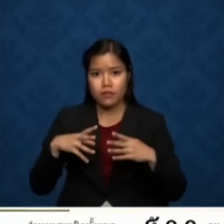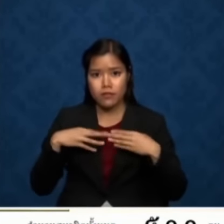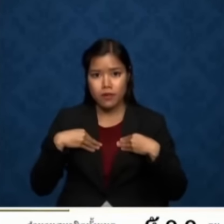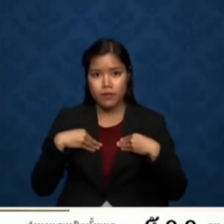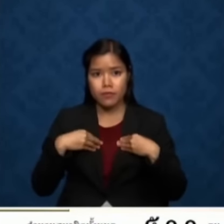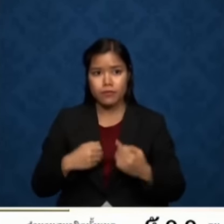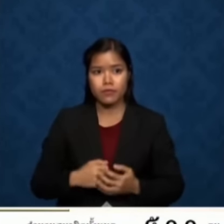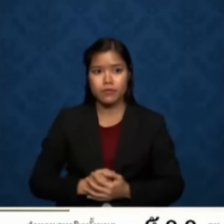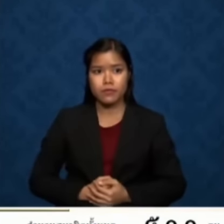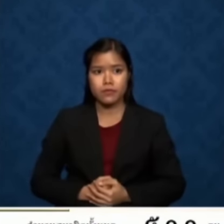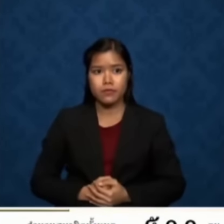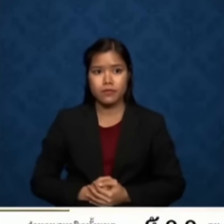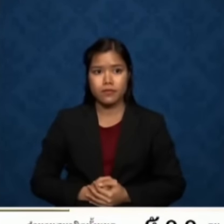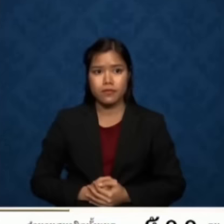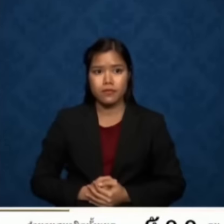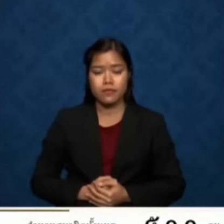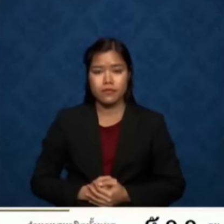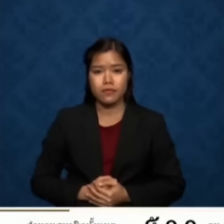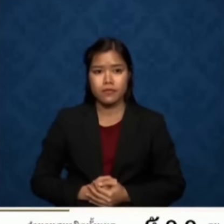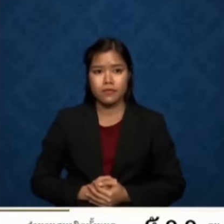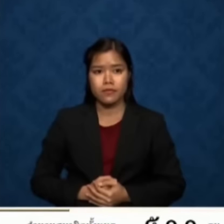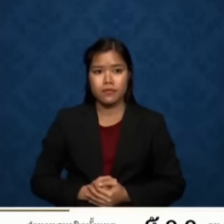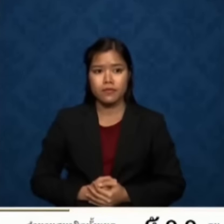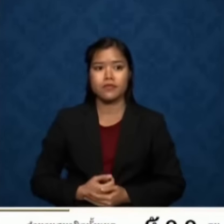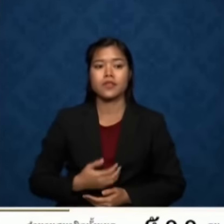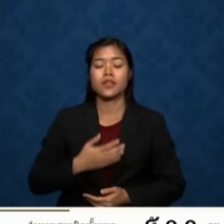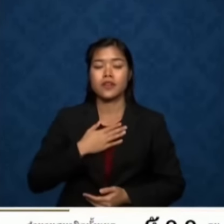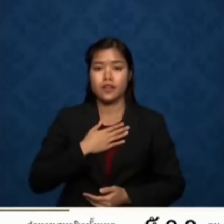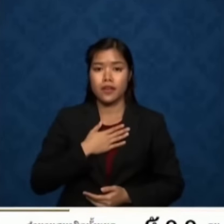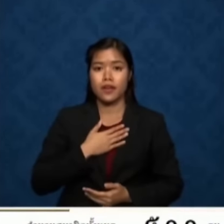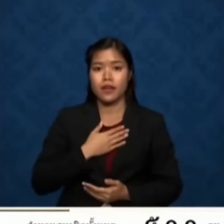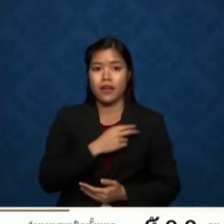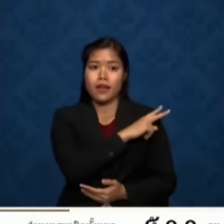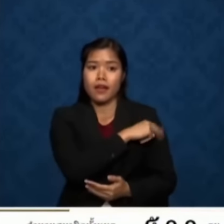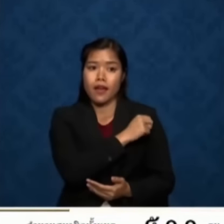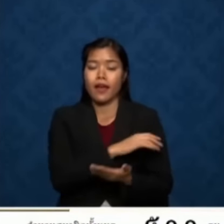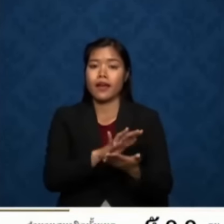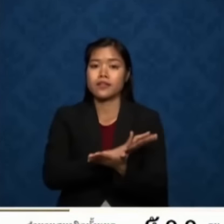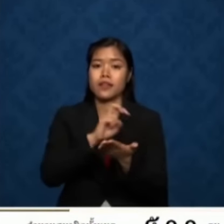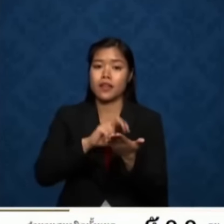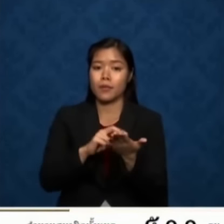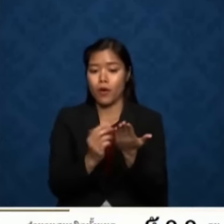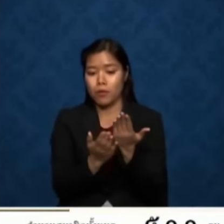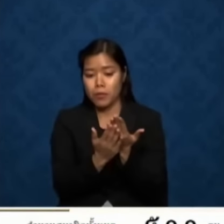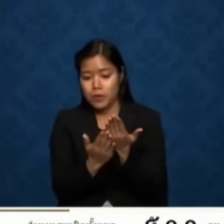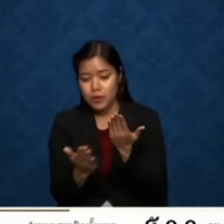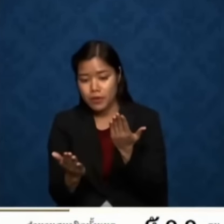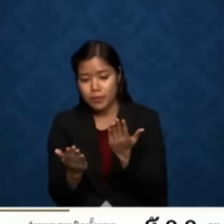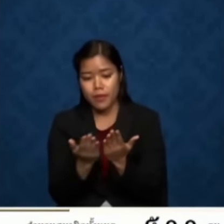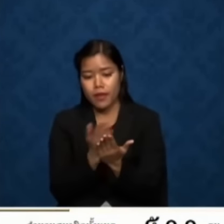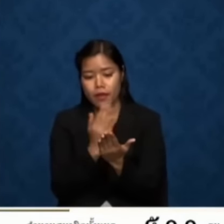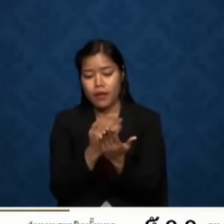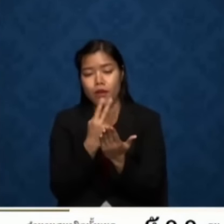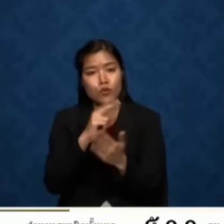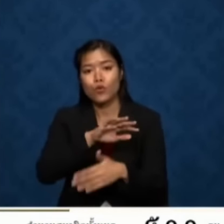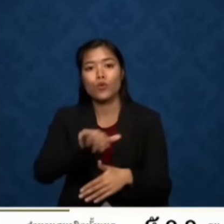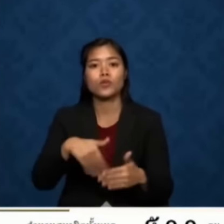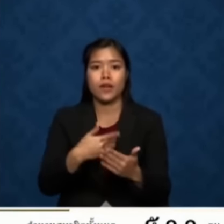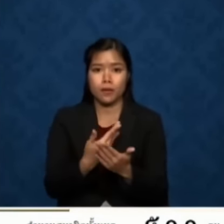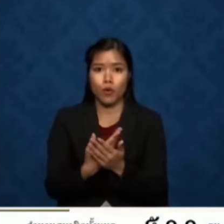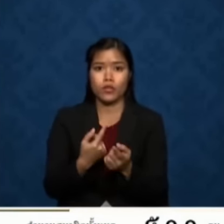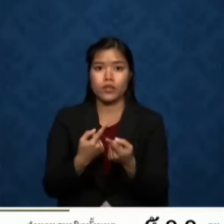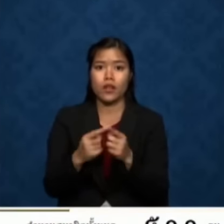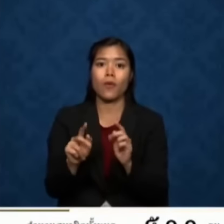อันนี้ก็เป็นเรื่องแล้วก็ผมก็ดูใบแพทย์ทั้งหมดครับผมดูทุกอย่างแต่ว่าเนื่องจากกฎหมาย